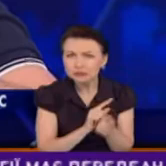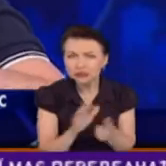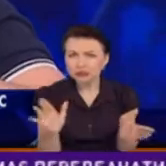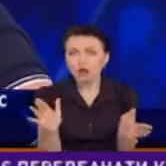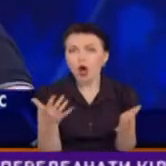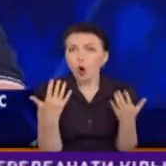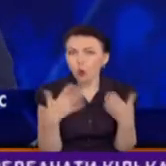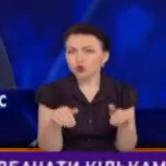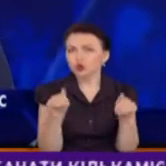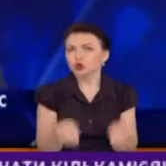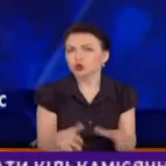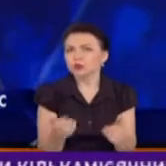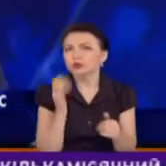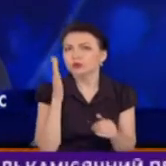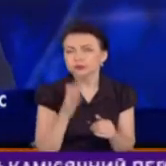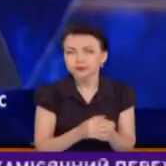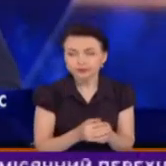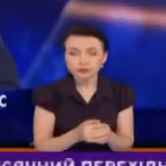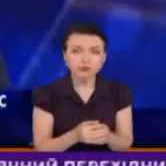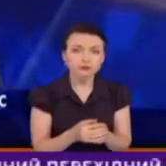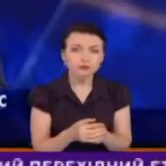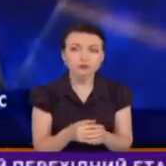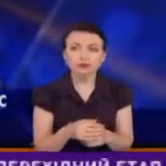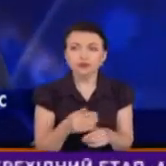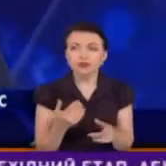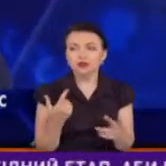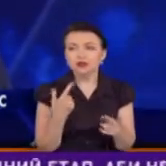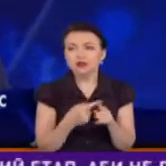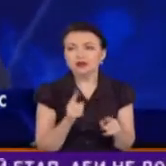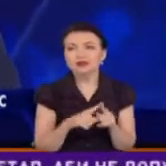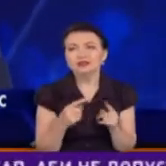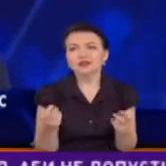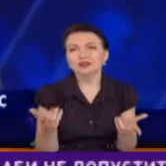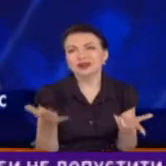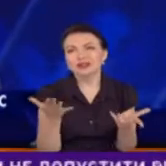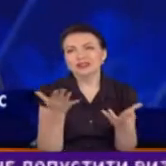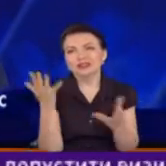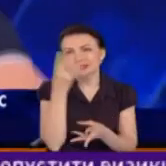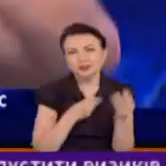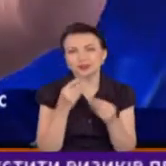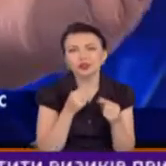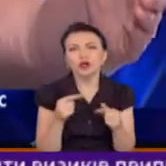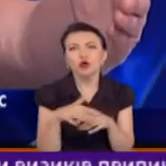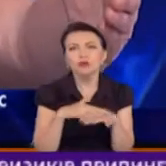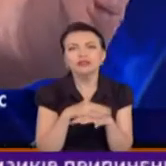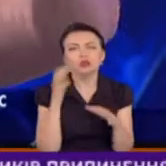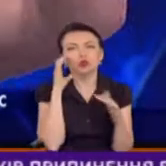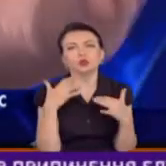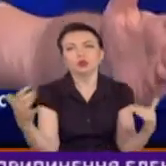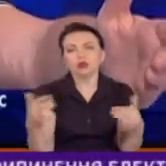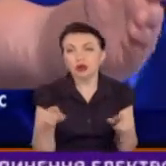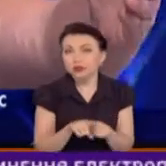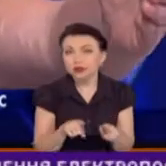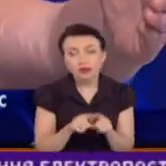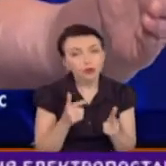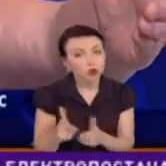Але як такої процедури немає, там ну псевдогромадські слухання, які під себе зроблені. Таке саме робляться зараз і